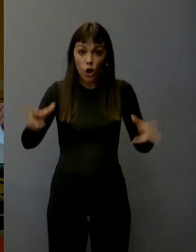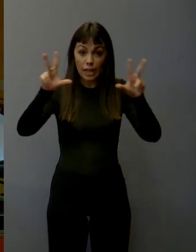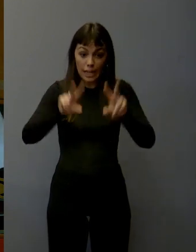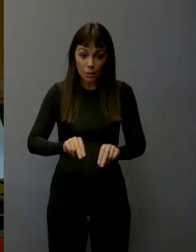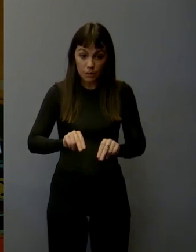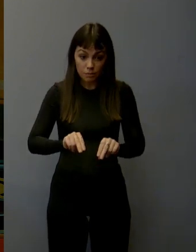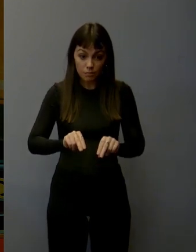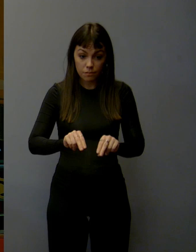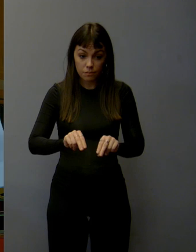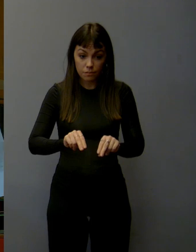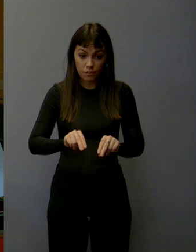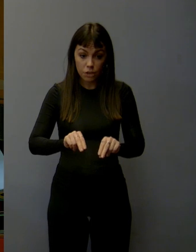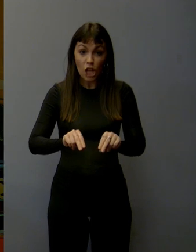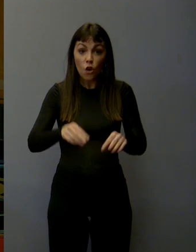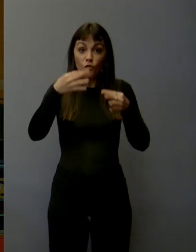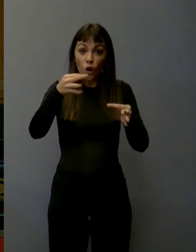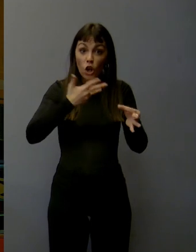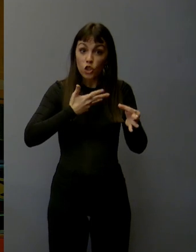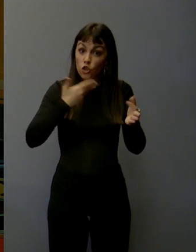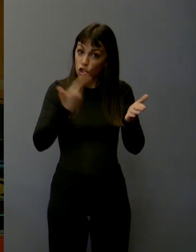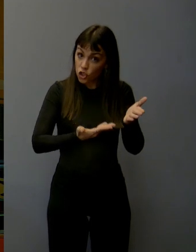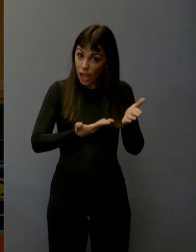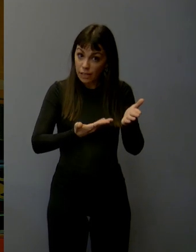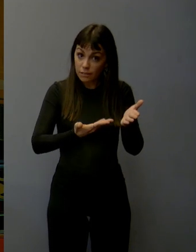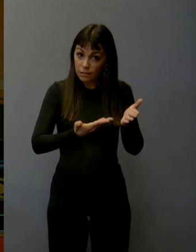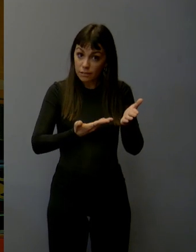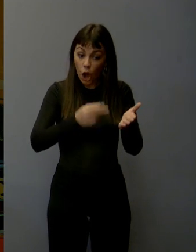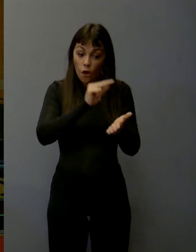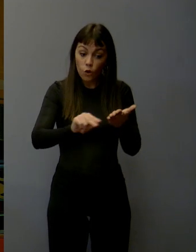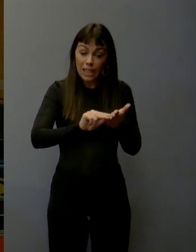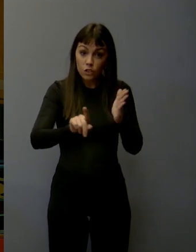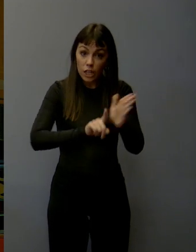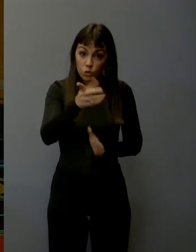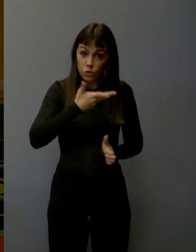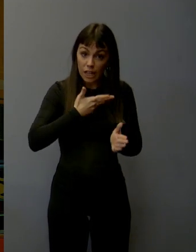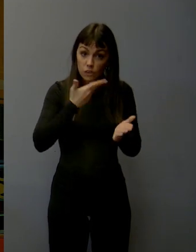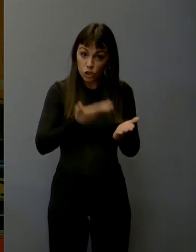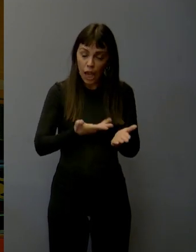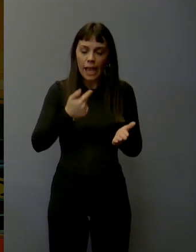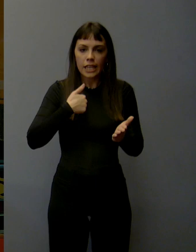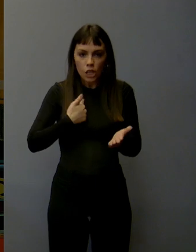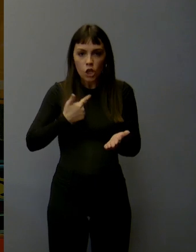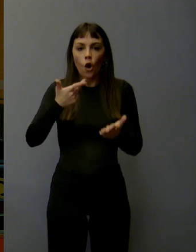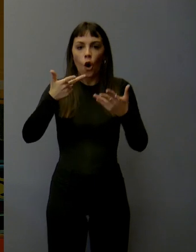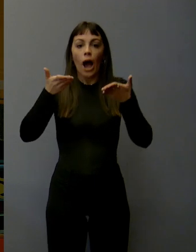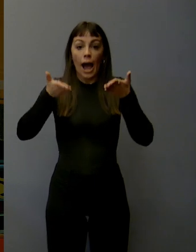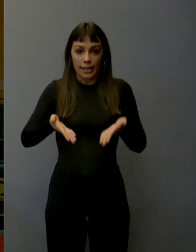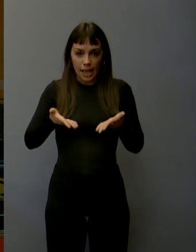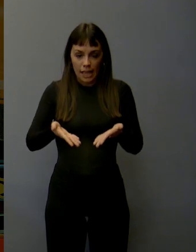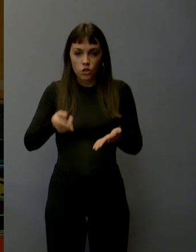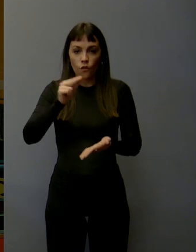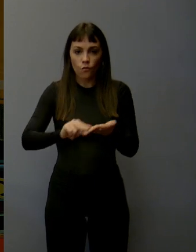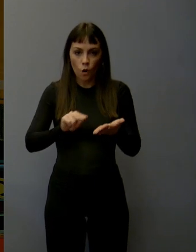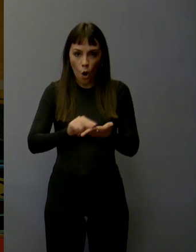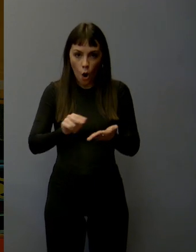abbia un foglio qua con l'esito della votazione quindi rimetto in votazione